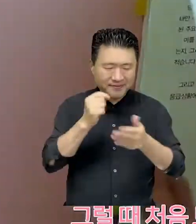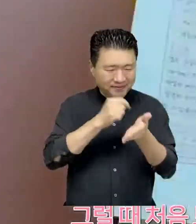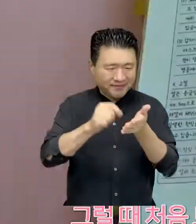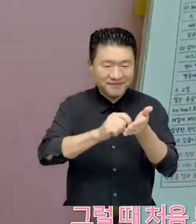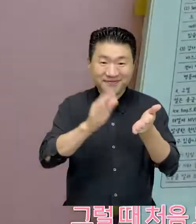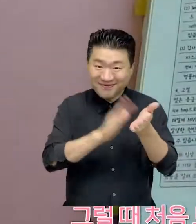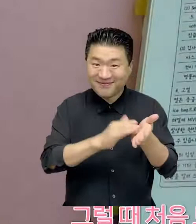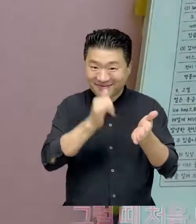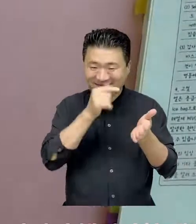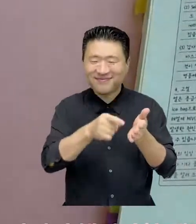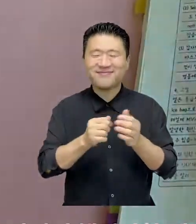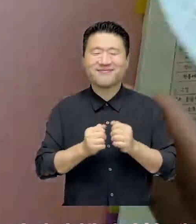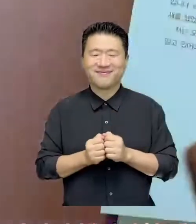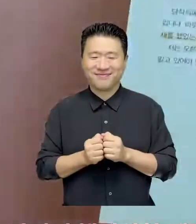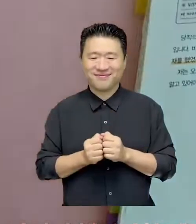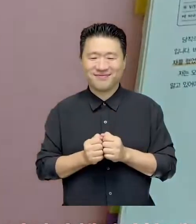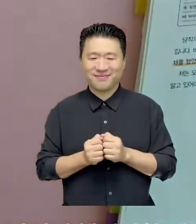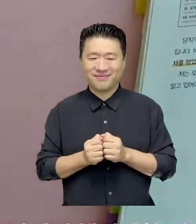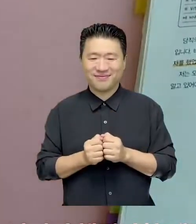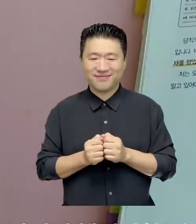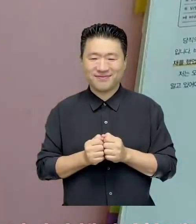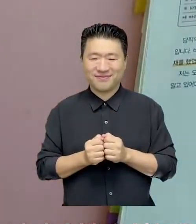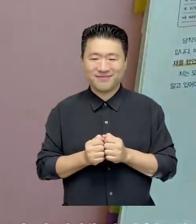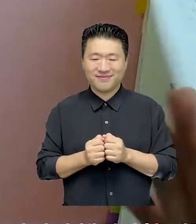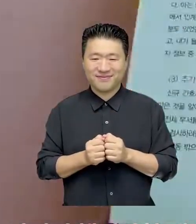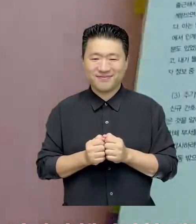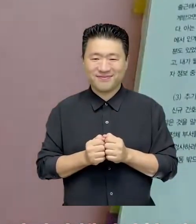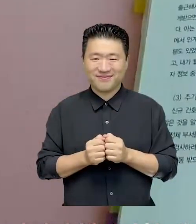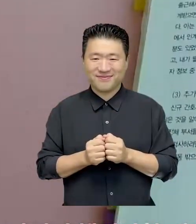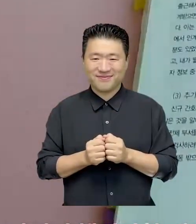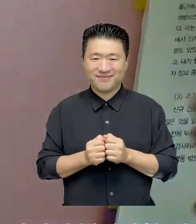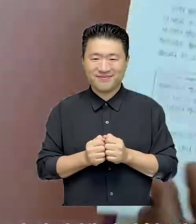그런 것들 저만의 생각을 적어봤고요.